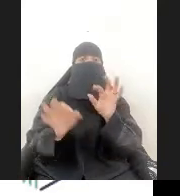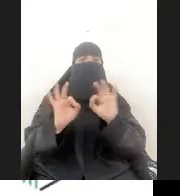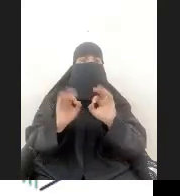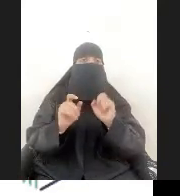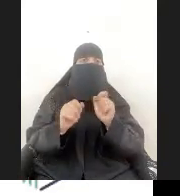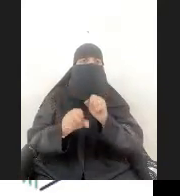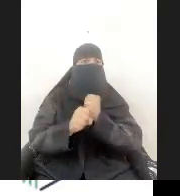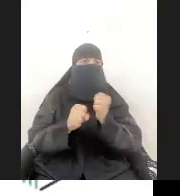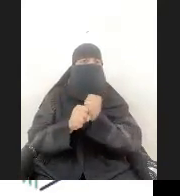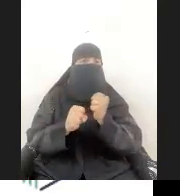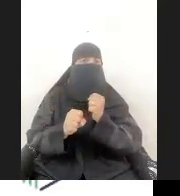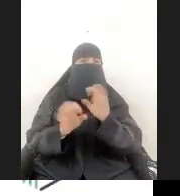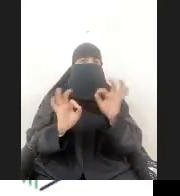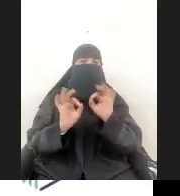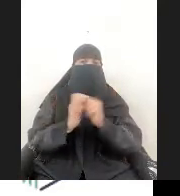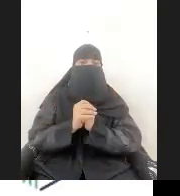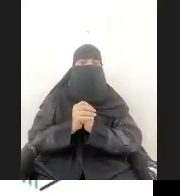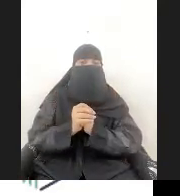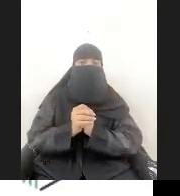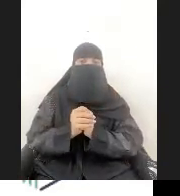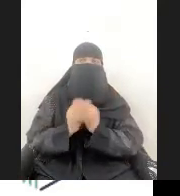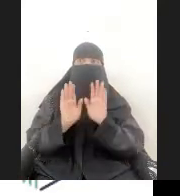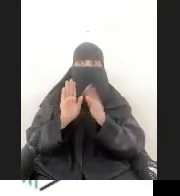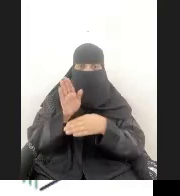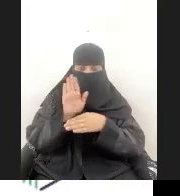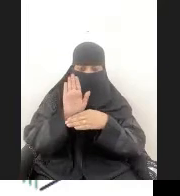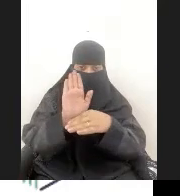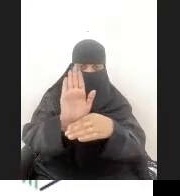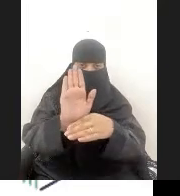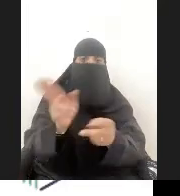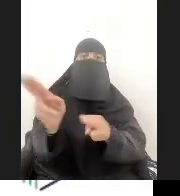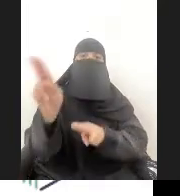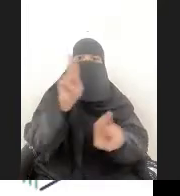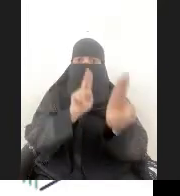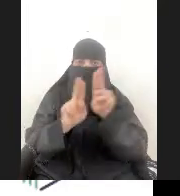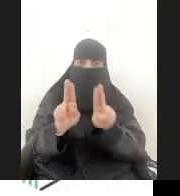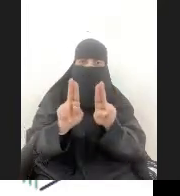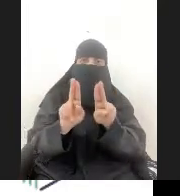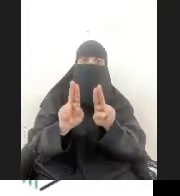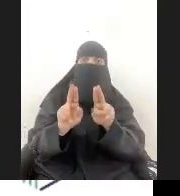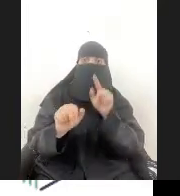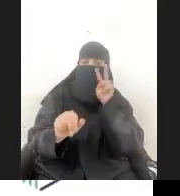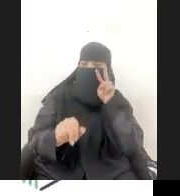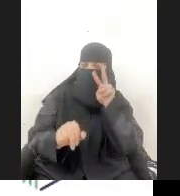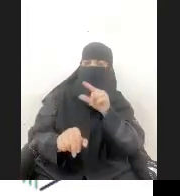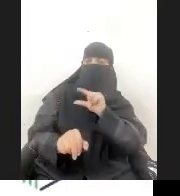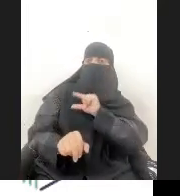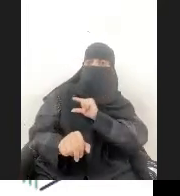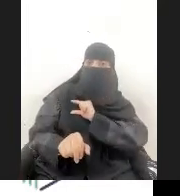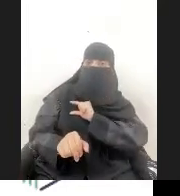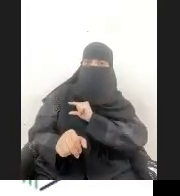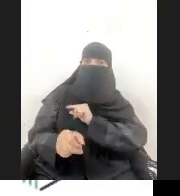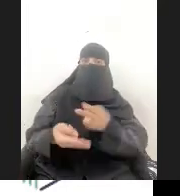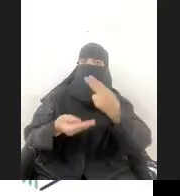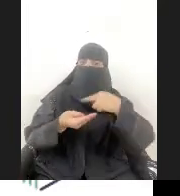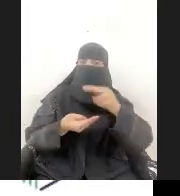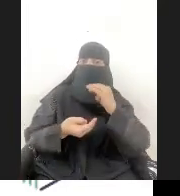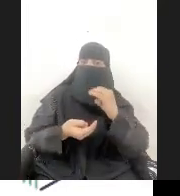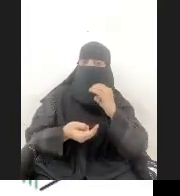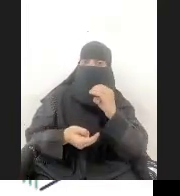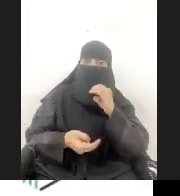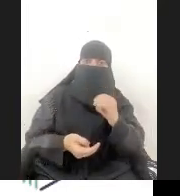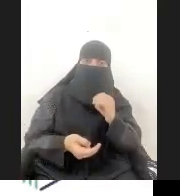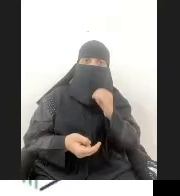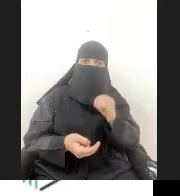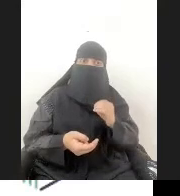أضع الأرجومنت الموجود، السؤال المطلوب، الطلاب يجاوبون، يعطون يعني الرفلكت حقهم أو إسهاماتهم،